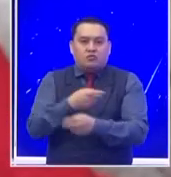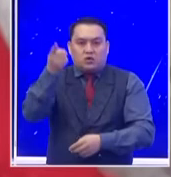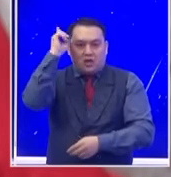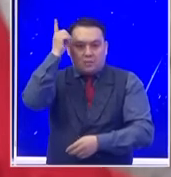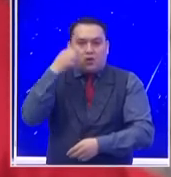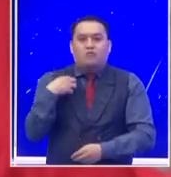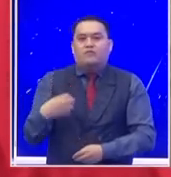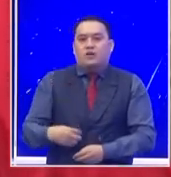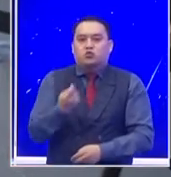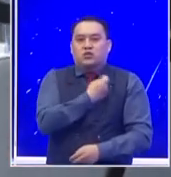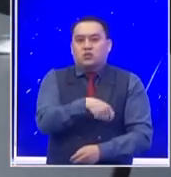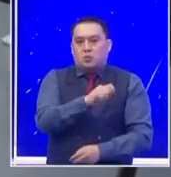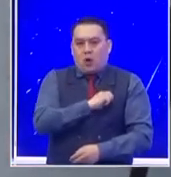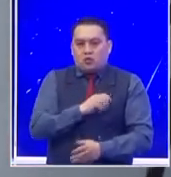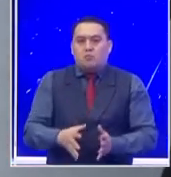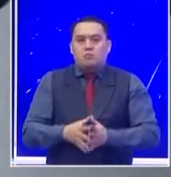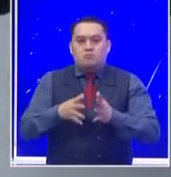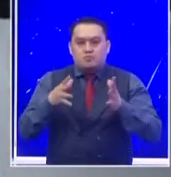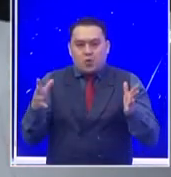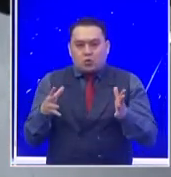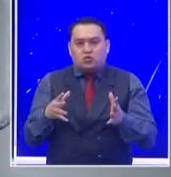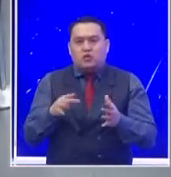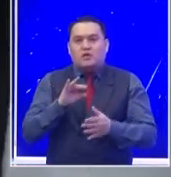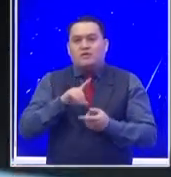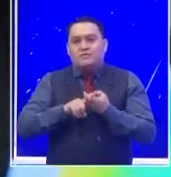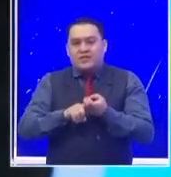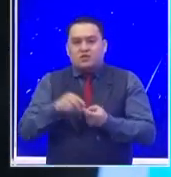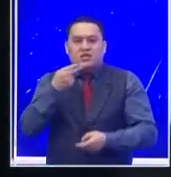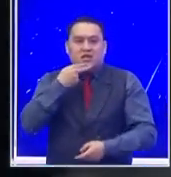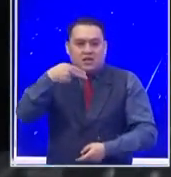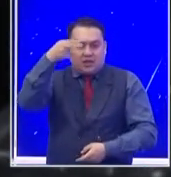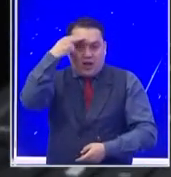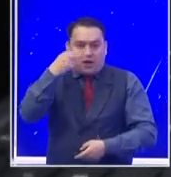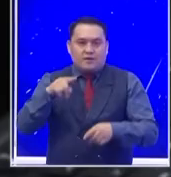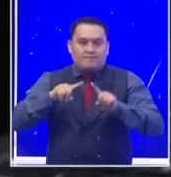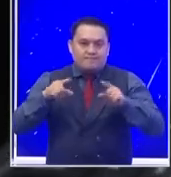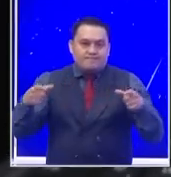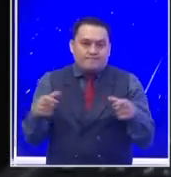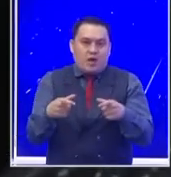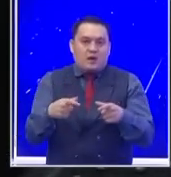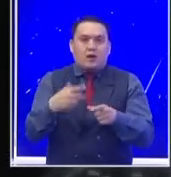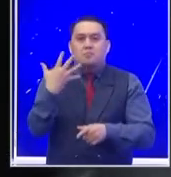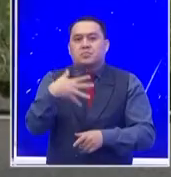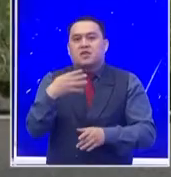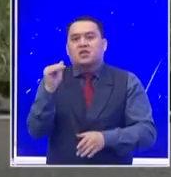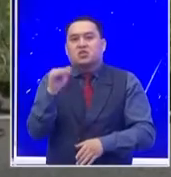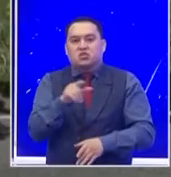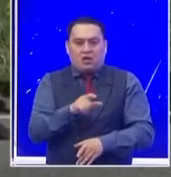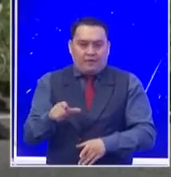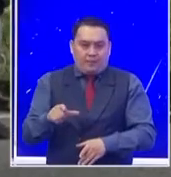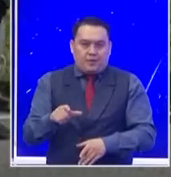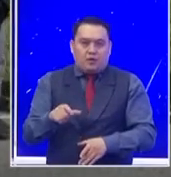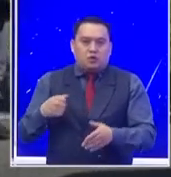испанию большинство случаев кофе 19 отмечено виталия где карантинные меры затронули 50000 человек